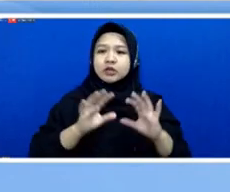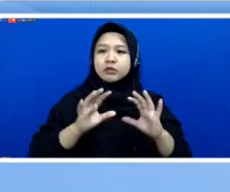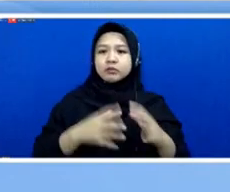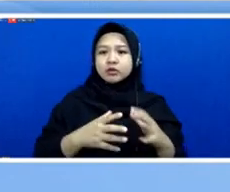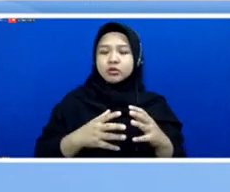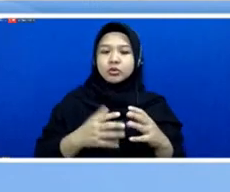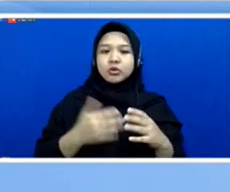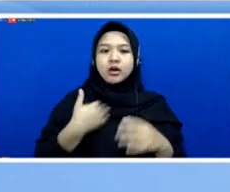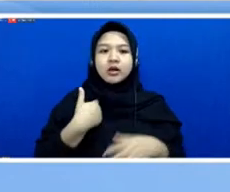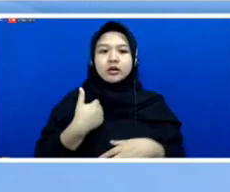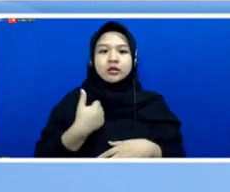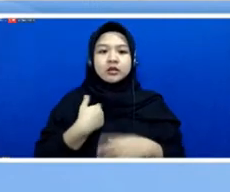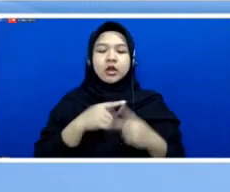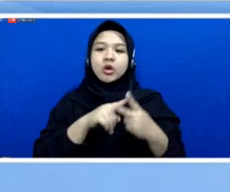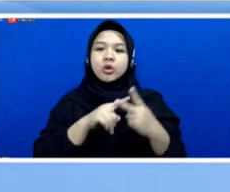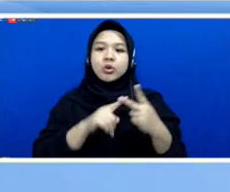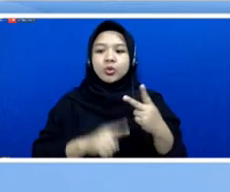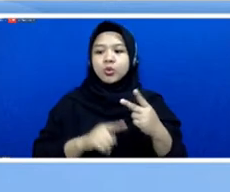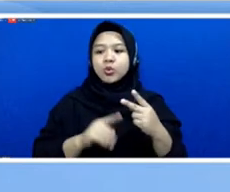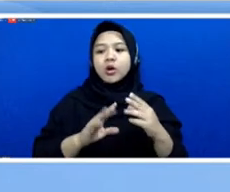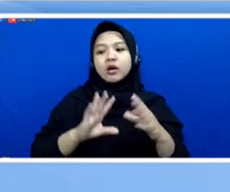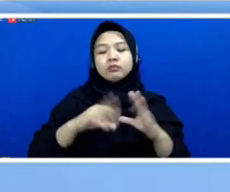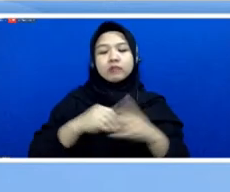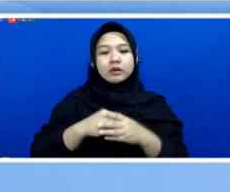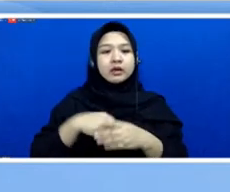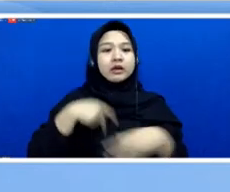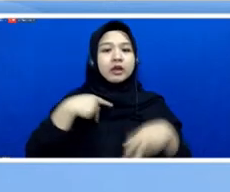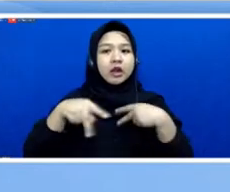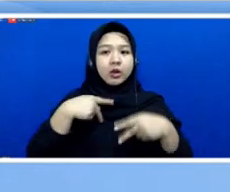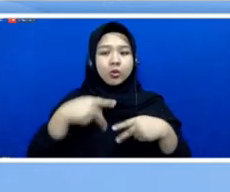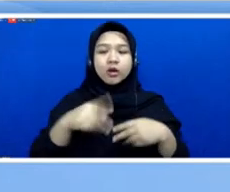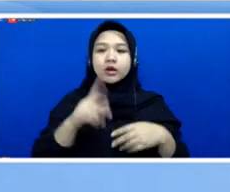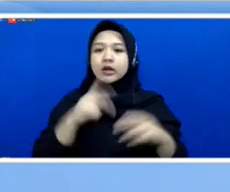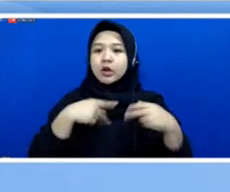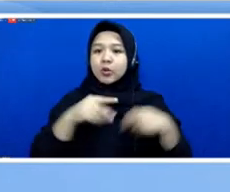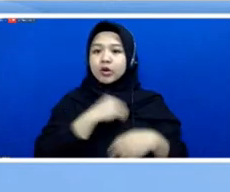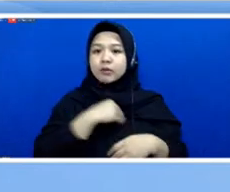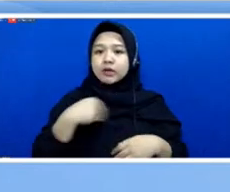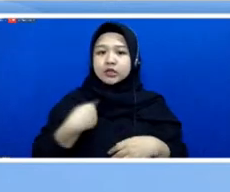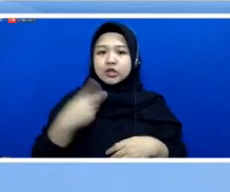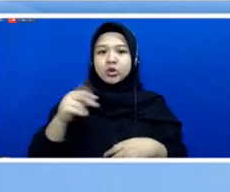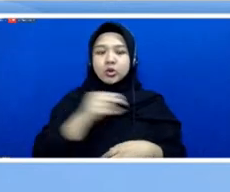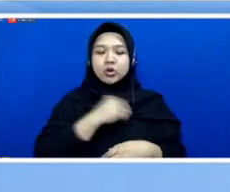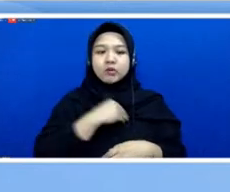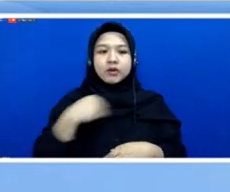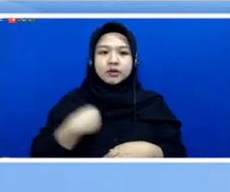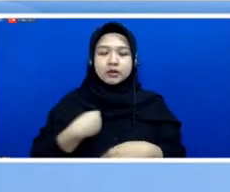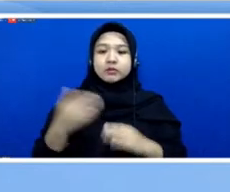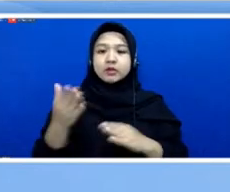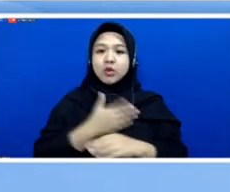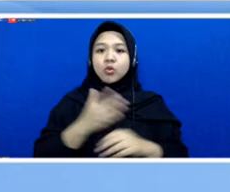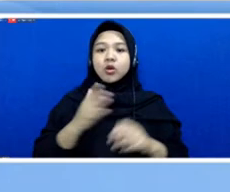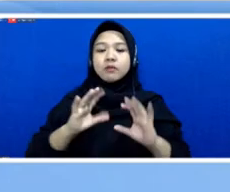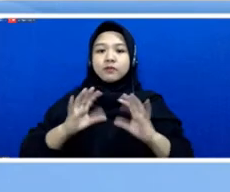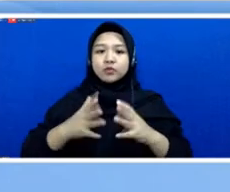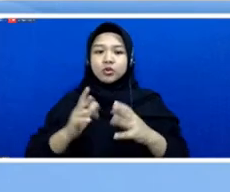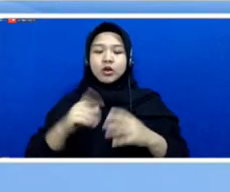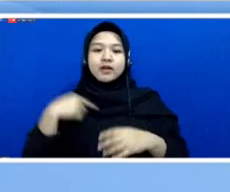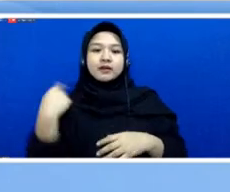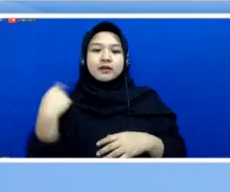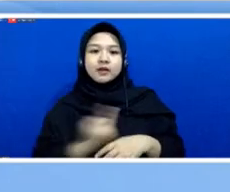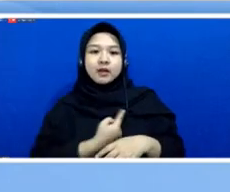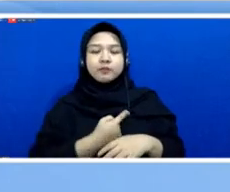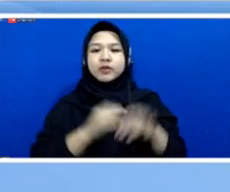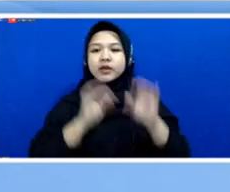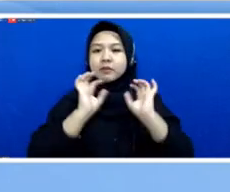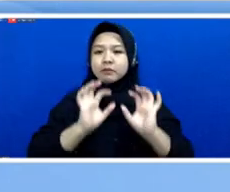ada dua bagian relawan, yaitu relawan medis dan non-medis. Di awal pembentukan kami memang banyak